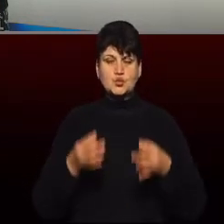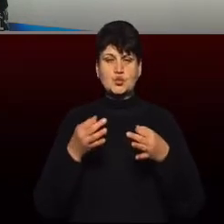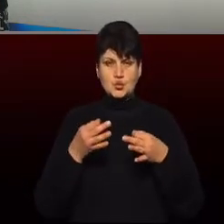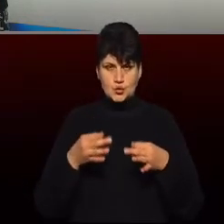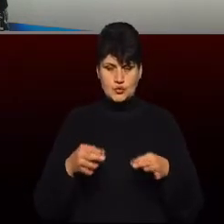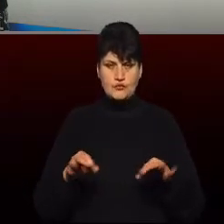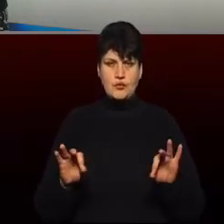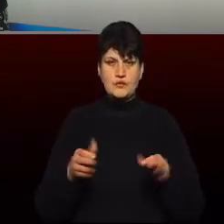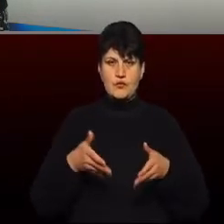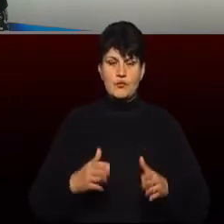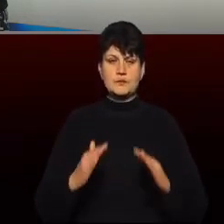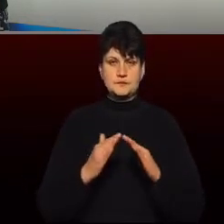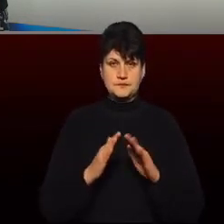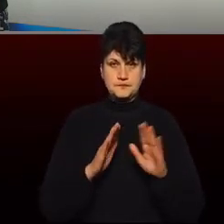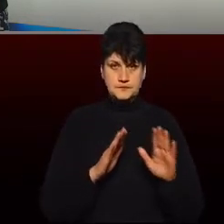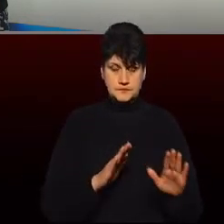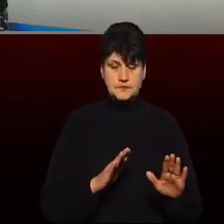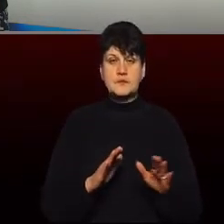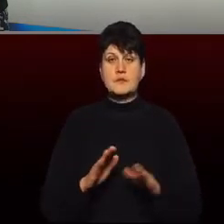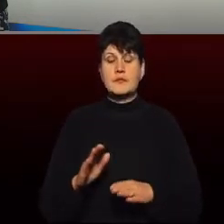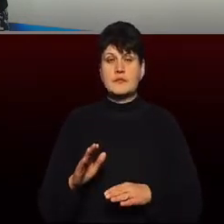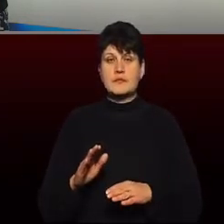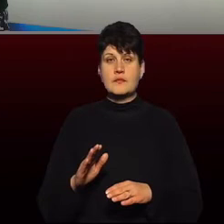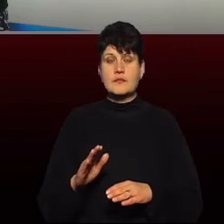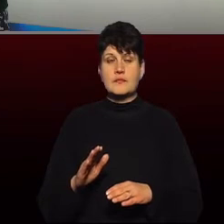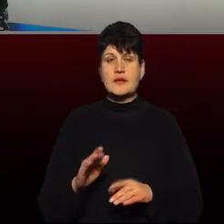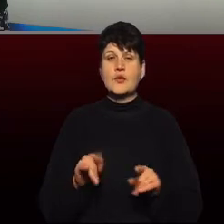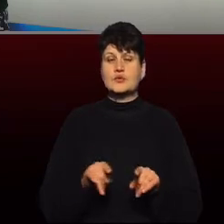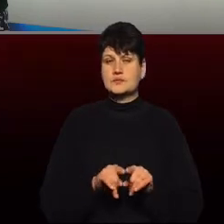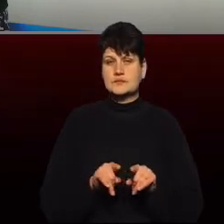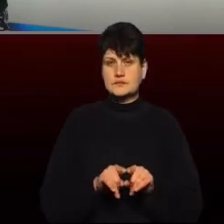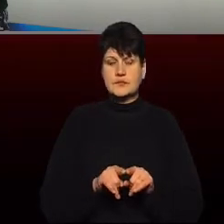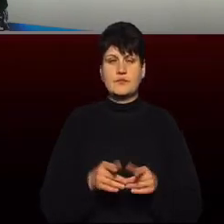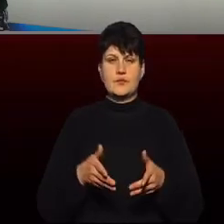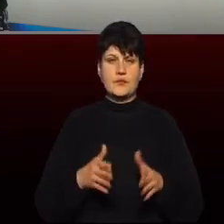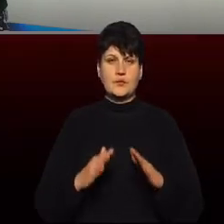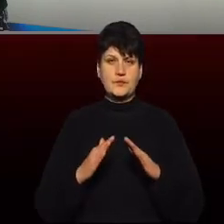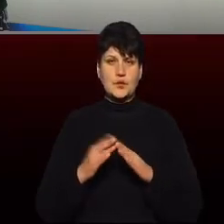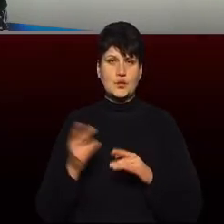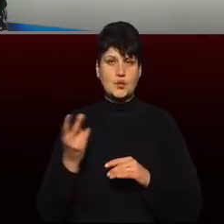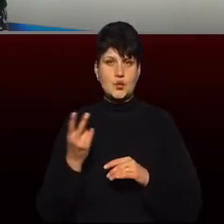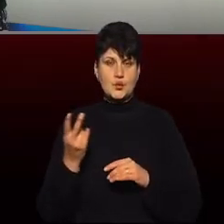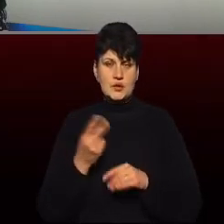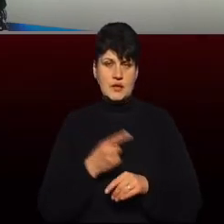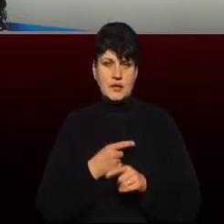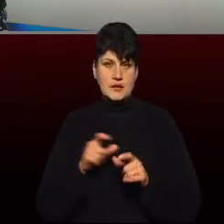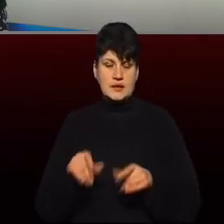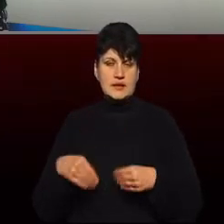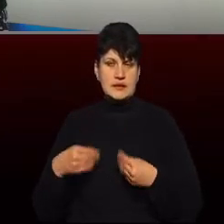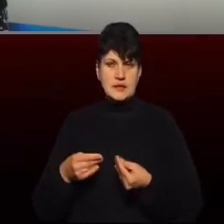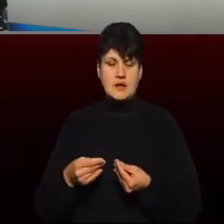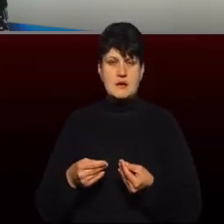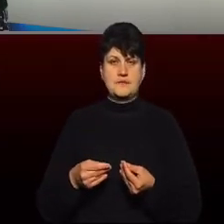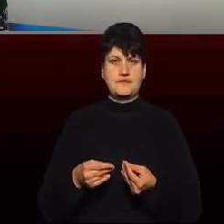нашому обласному клінічно-перинатальному центрі, так і в перинатальному центрі другого рівня надання допомоги, другої міської лікарні.